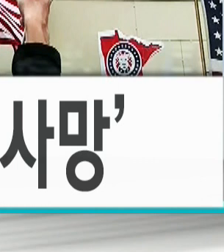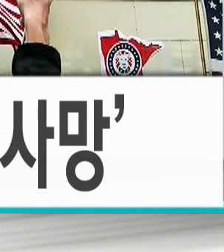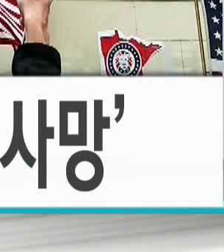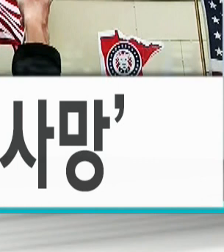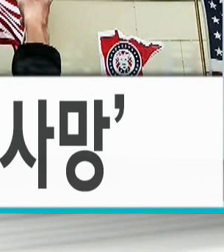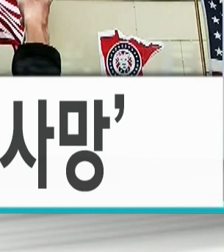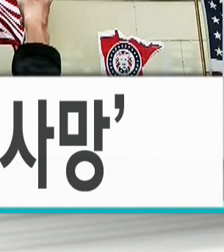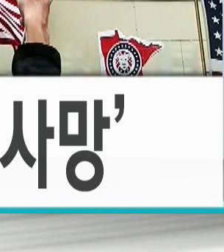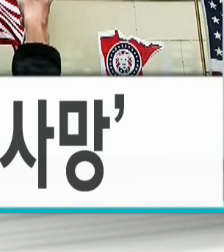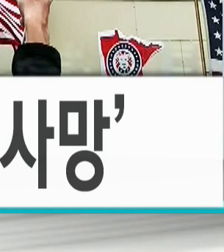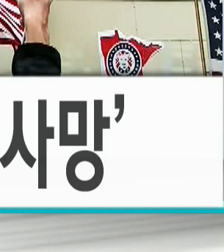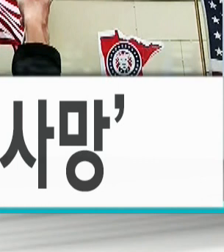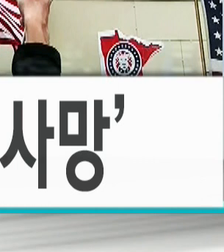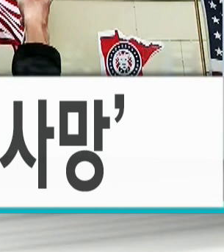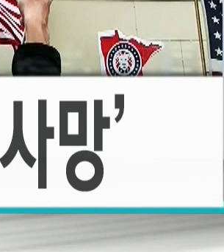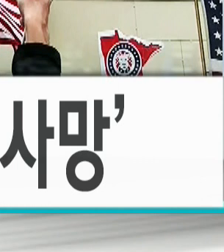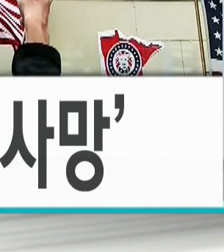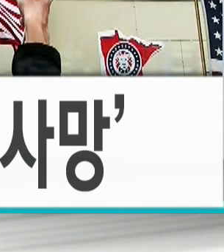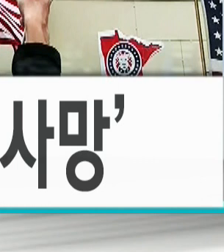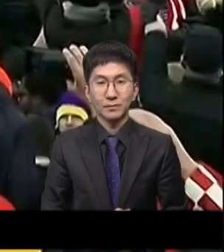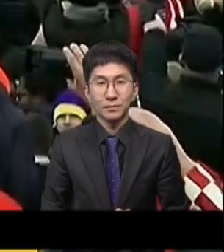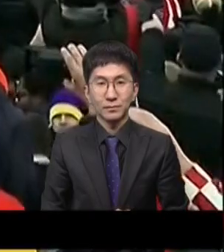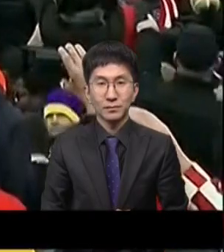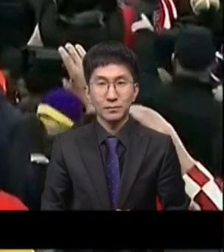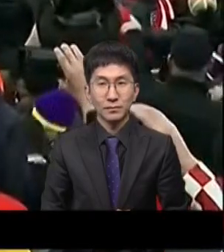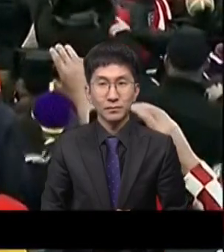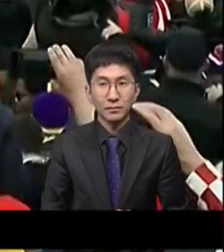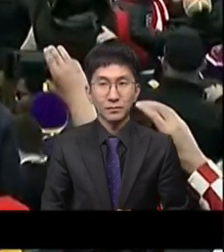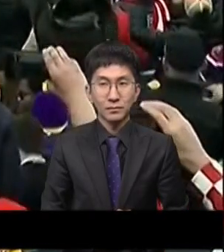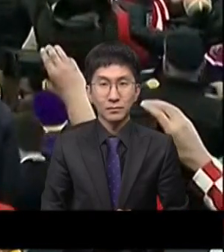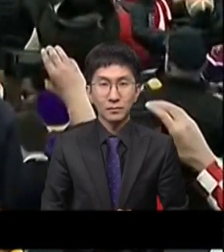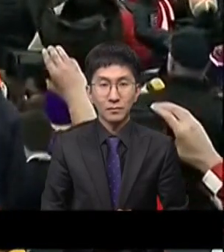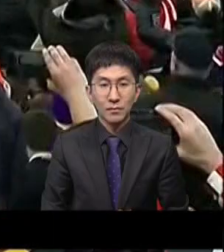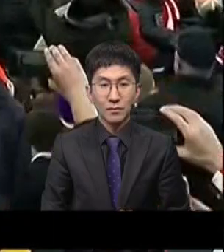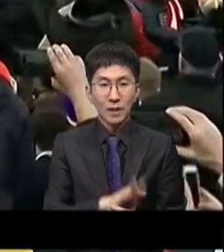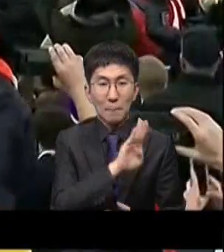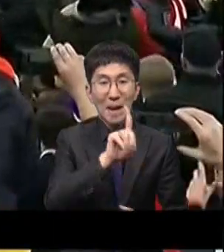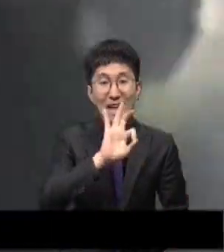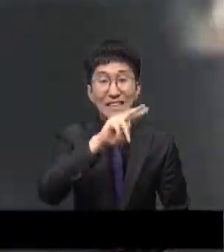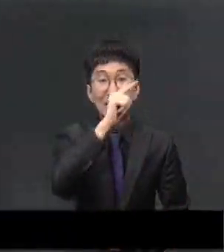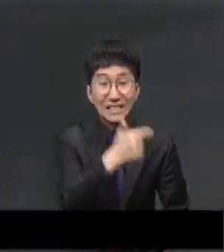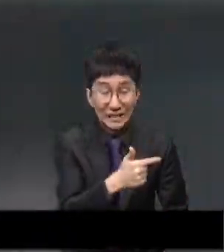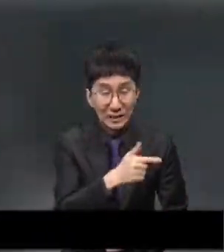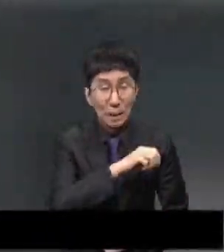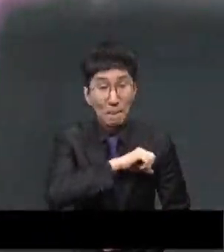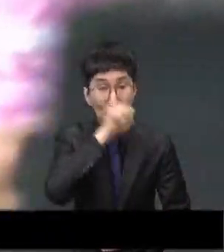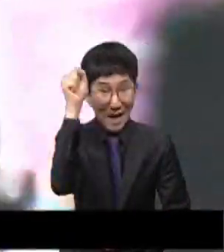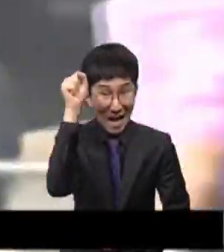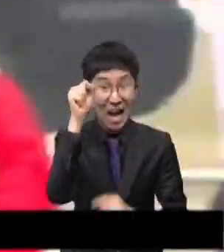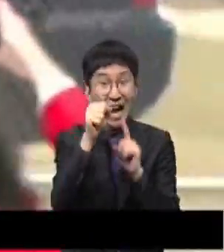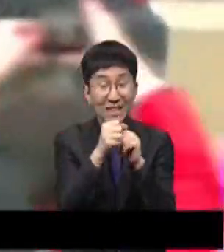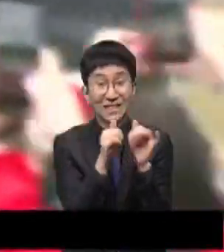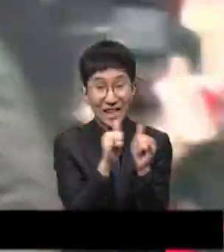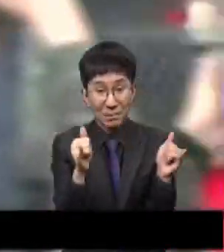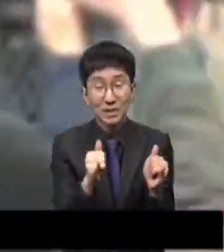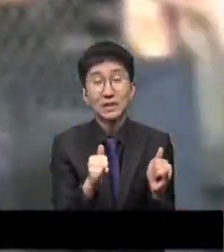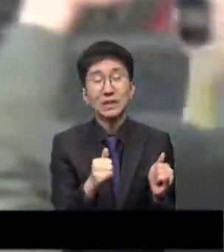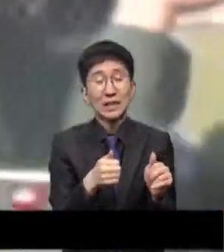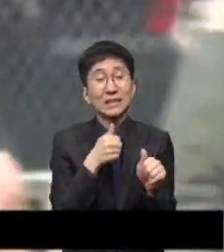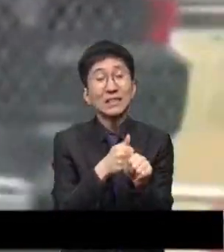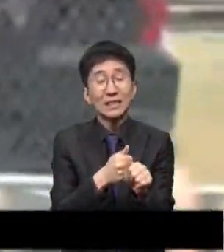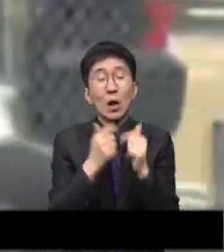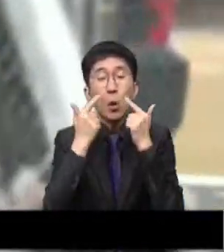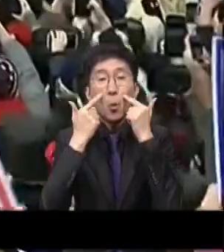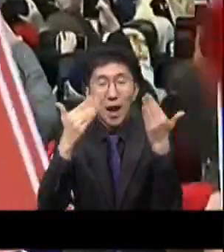과정을 정리했습니다. 김경희 기자입니다. 바이든 당선인의 승리 확정을 위한 상하원 합동회의 1시간